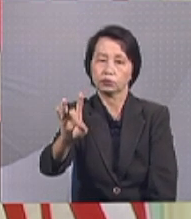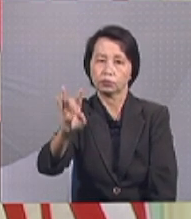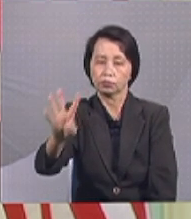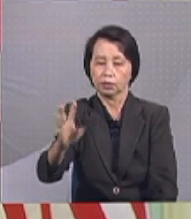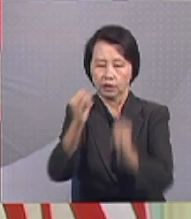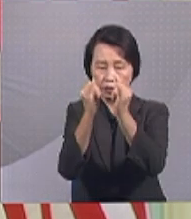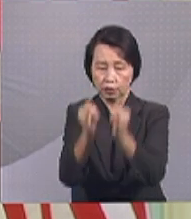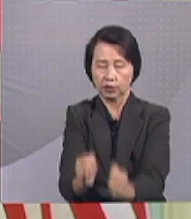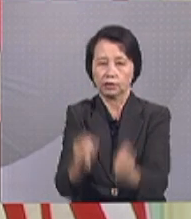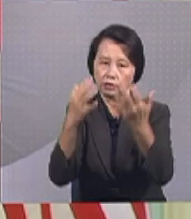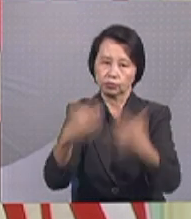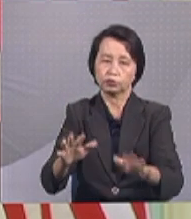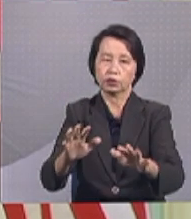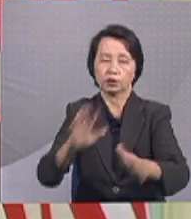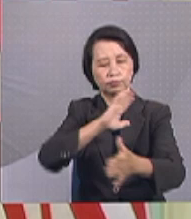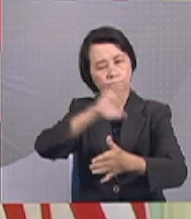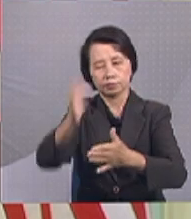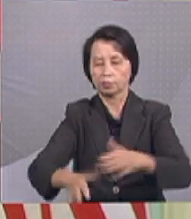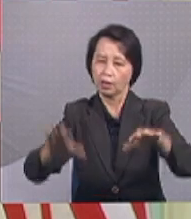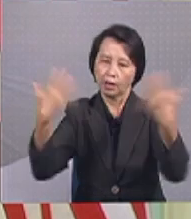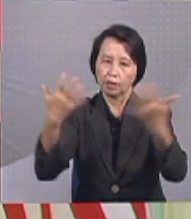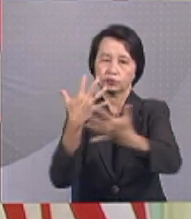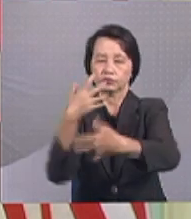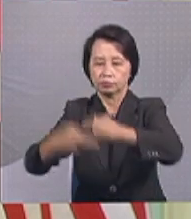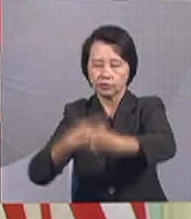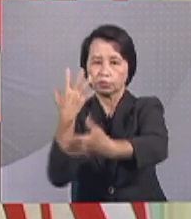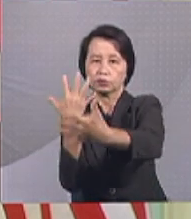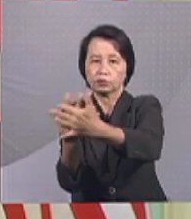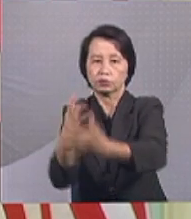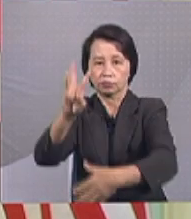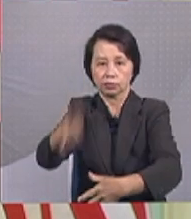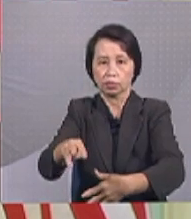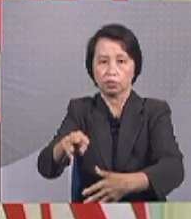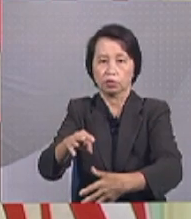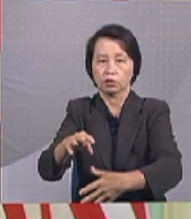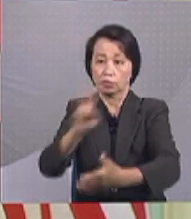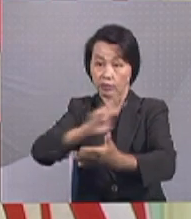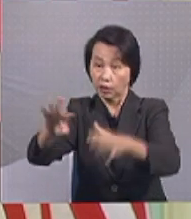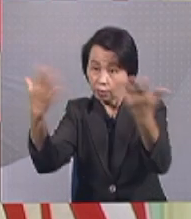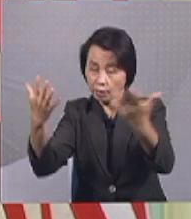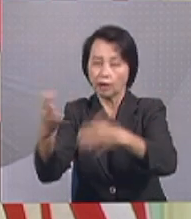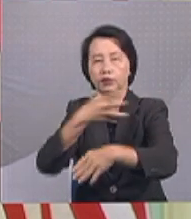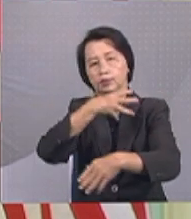28,984 individu telah pun selesai menjalani proses kuarantin wajib dan dibenarkan pulang.